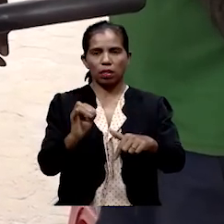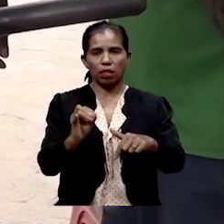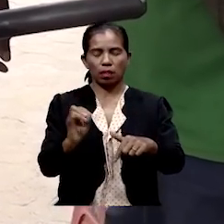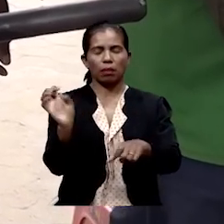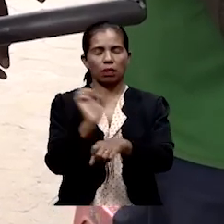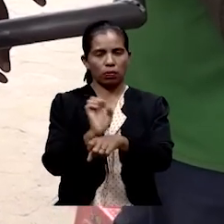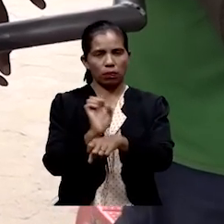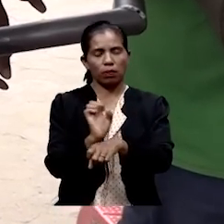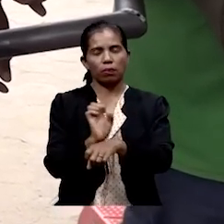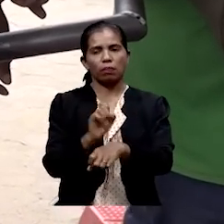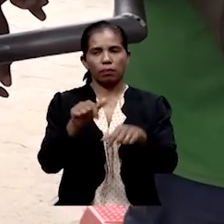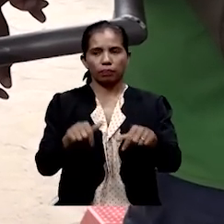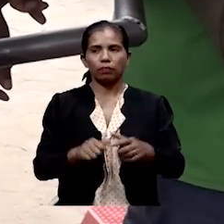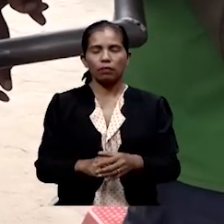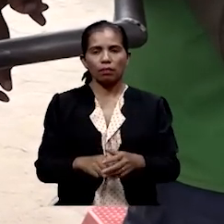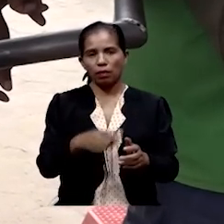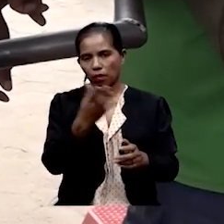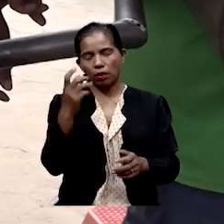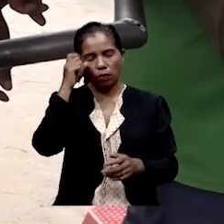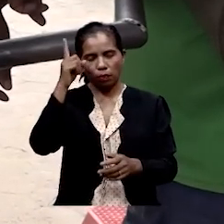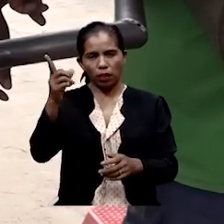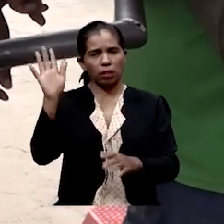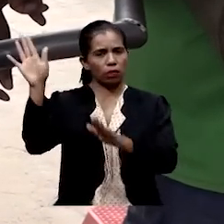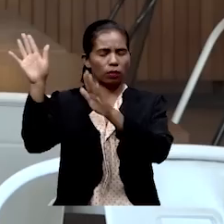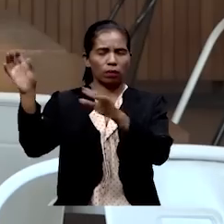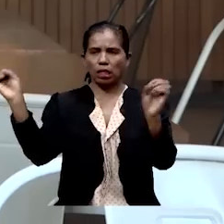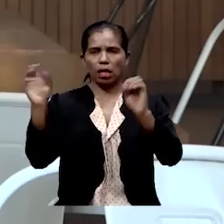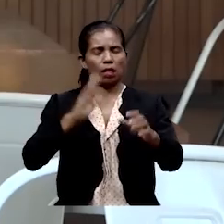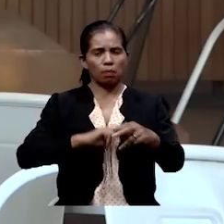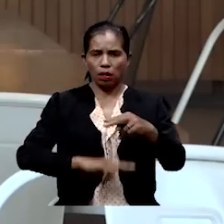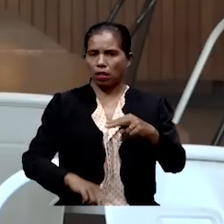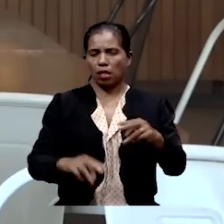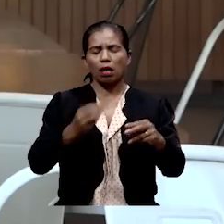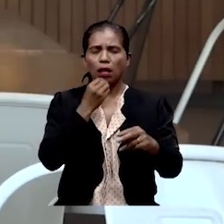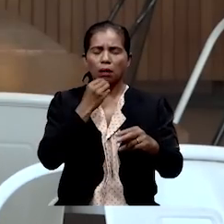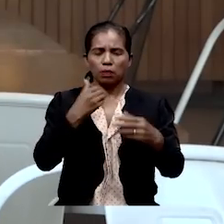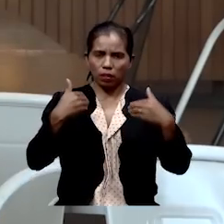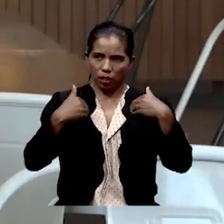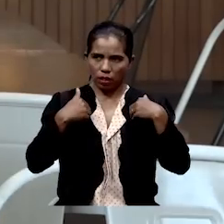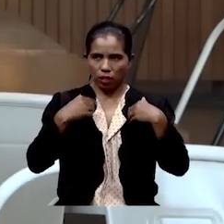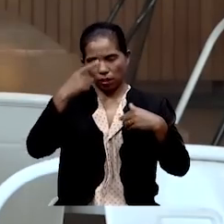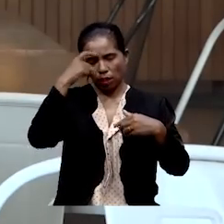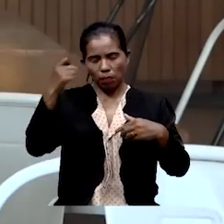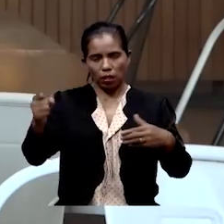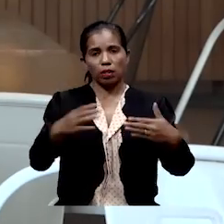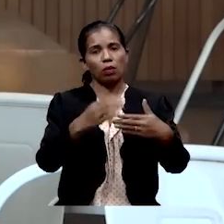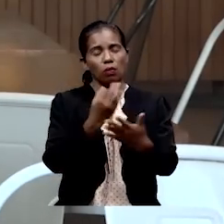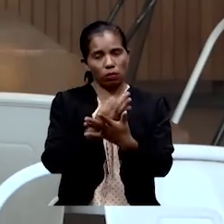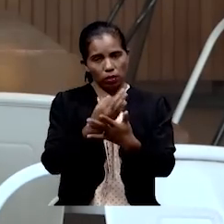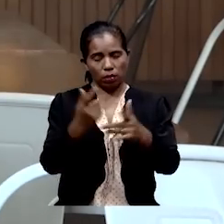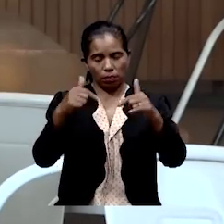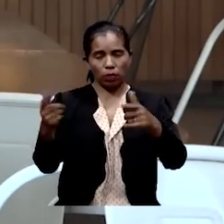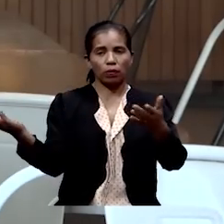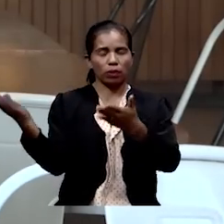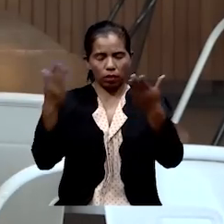ekonomikamente. Mau komprende kan? Ya pohon apa ni alhamdulillah hahang gitu ya. Mabe tambah buat tidak dolar ni mah konvensi sira mah dili.